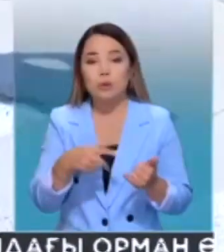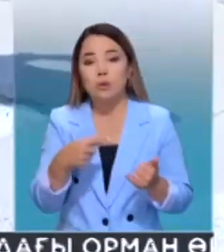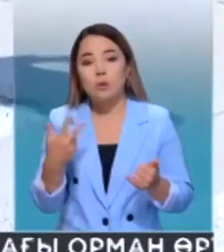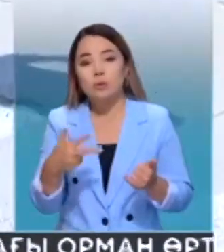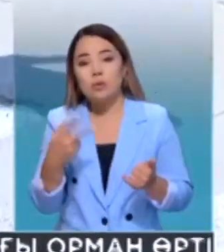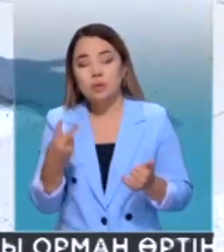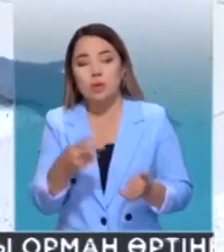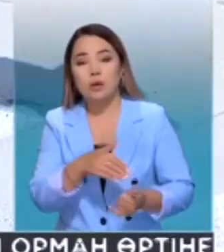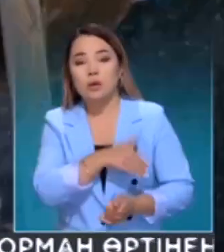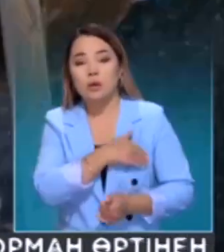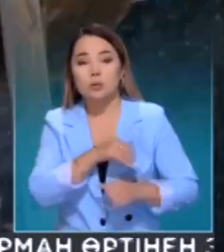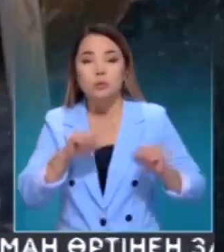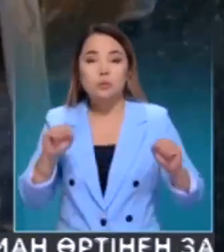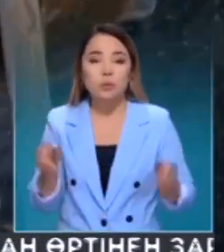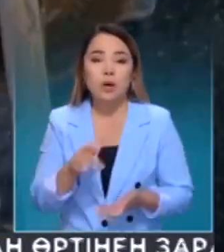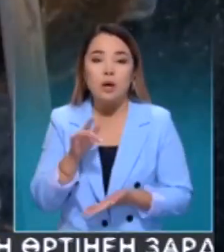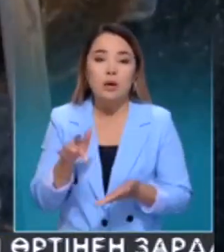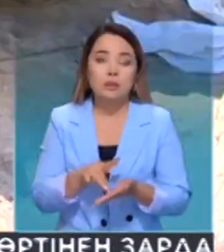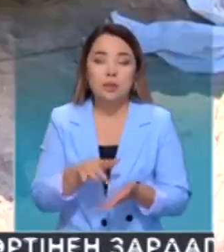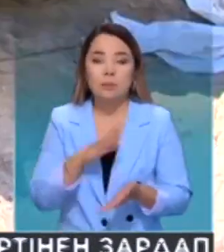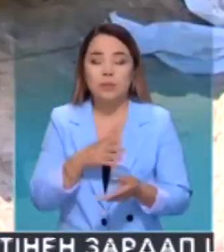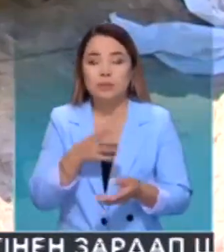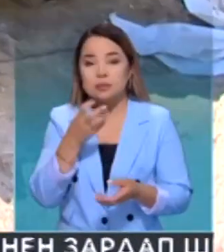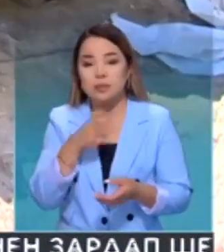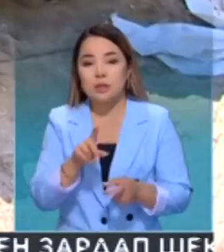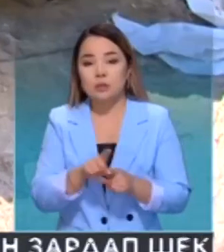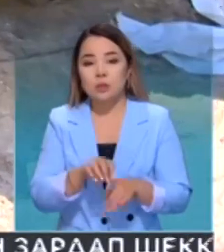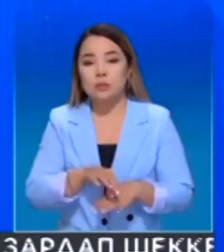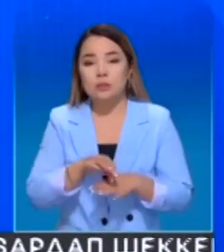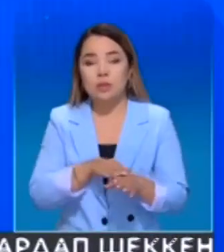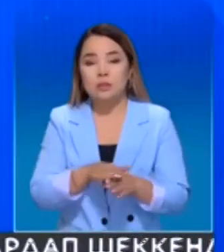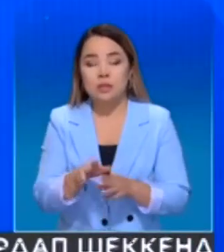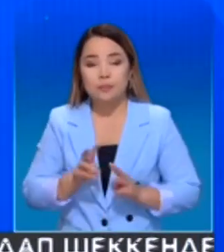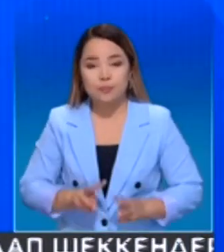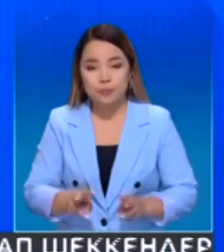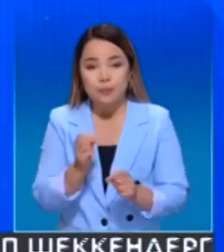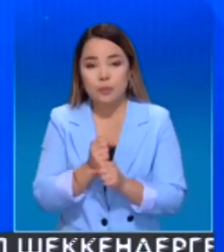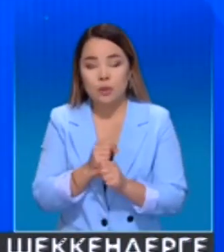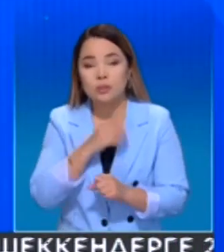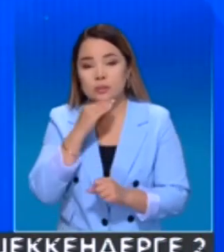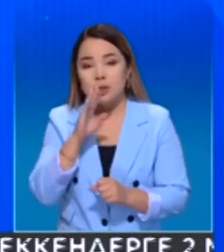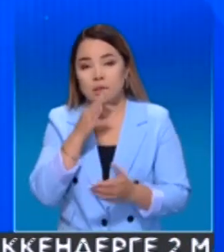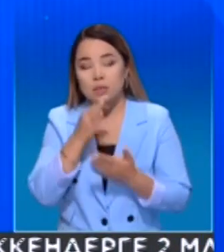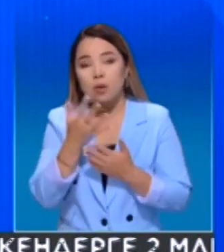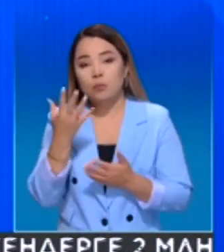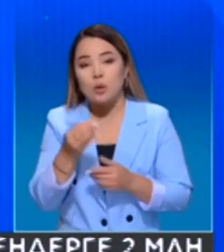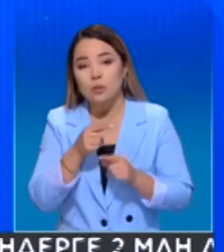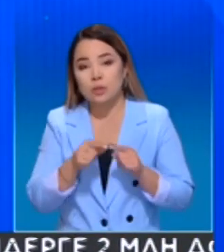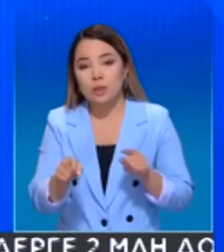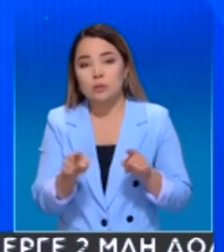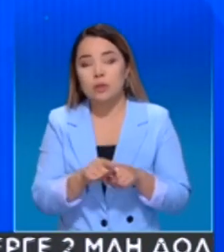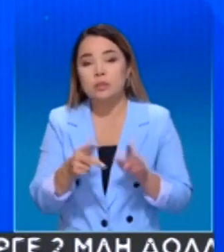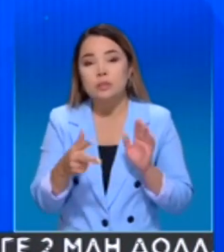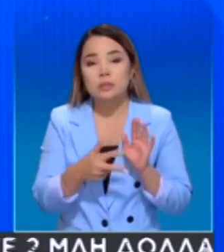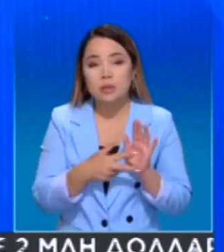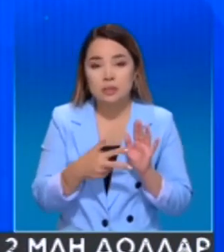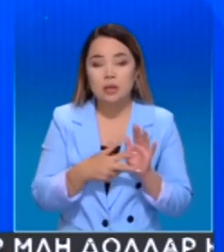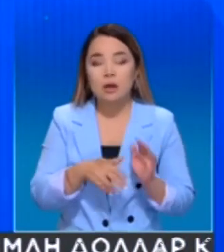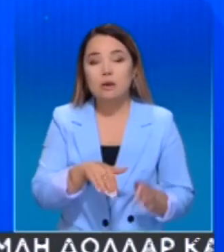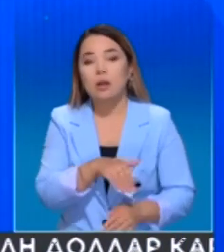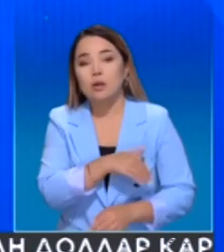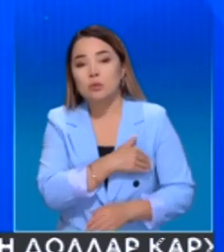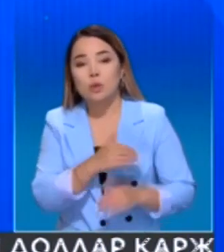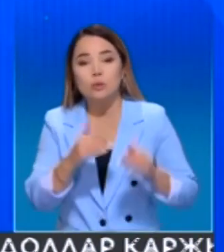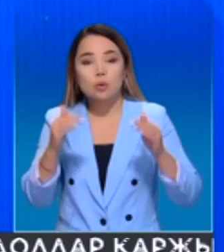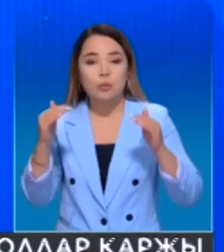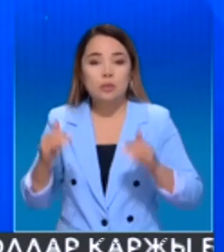30-32 градус суықта тұтас қаланы қыз-қыз қайнатуға жеткілікті дейді. 5 күн арасында 8 жаңағы градустан